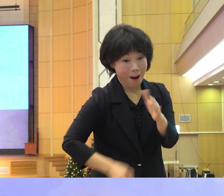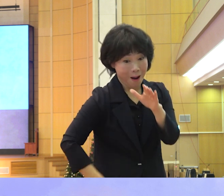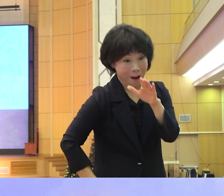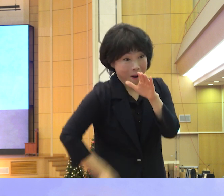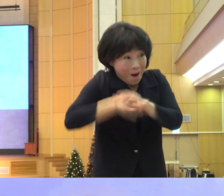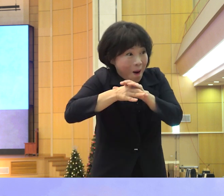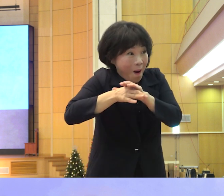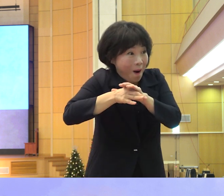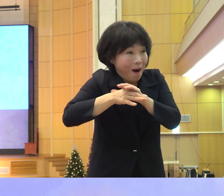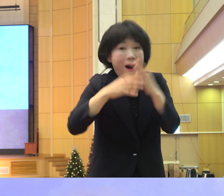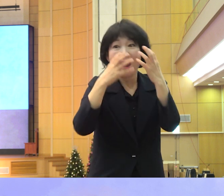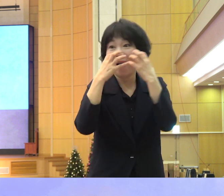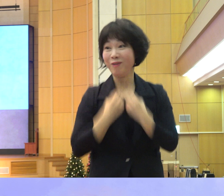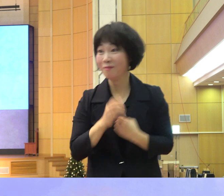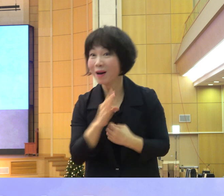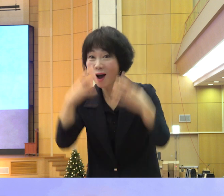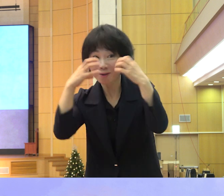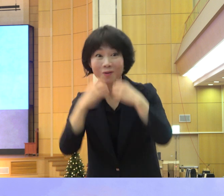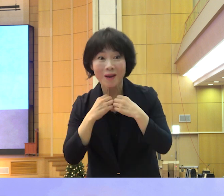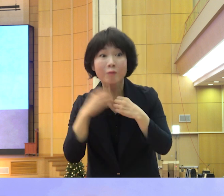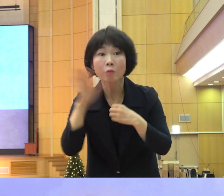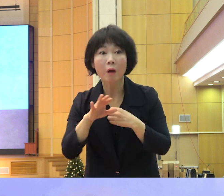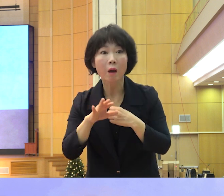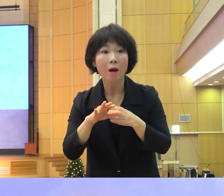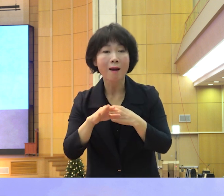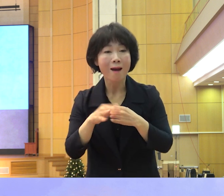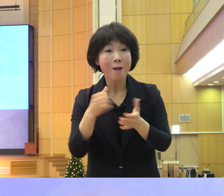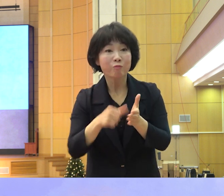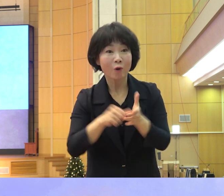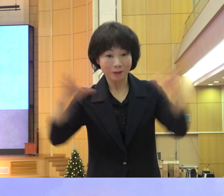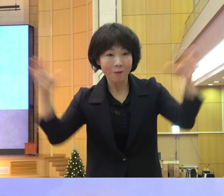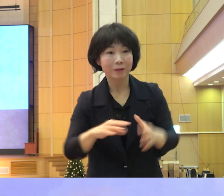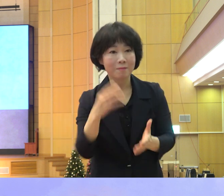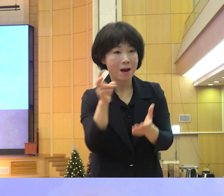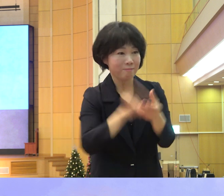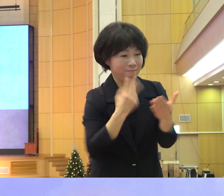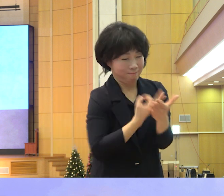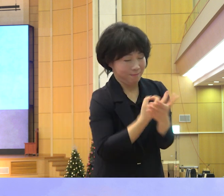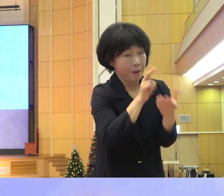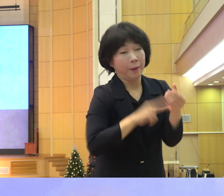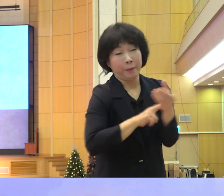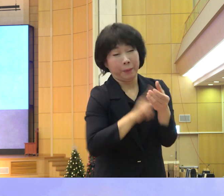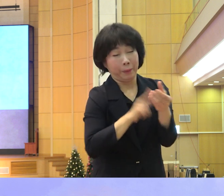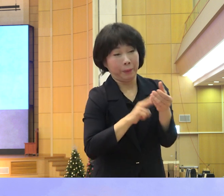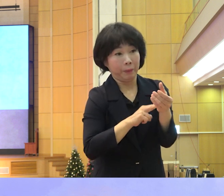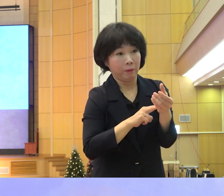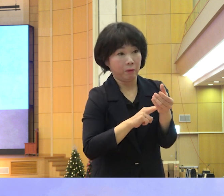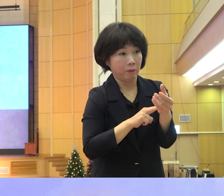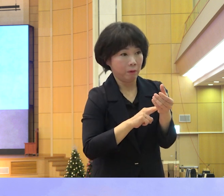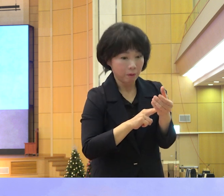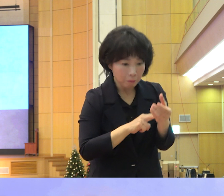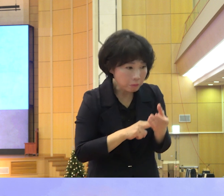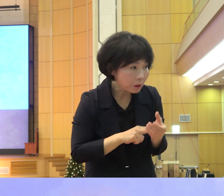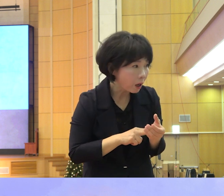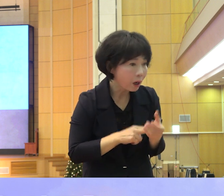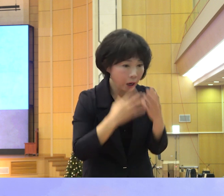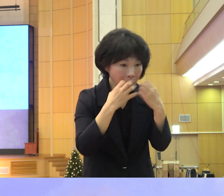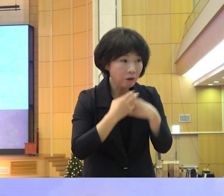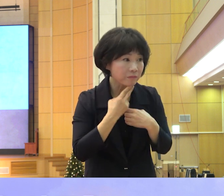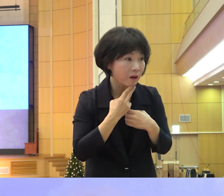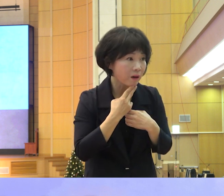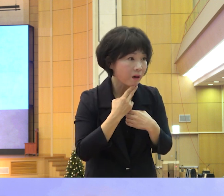이익이 없으면요, 적자 보면요, 결국에는 문 닫아요. 문 닫으려고 닫는 게 아니라 닫지 말라도 문